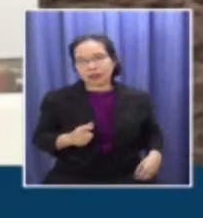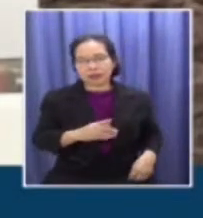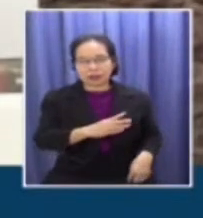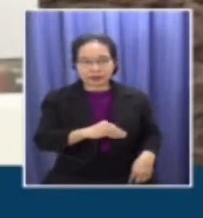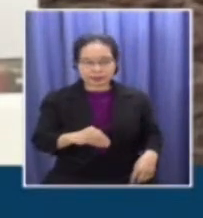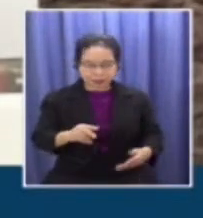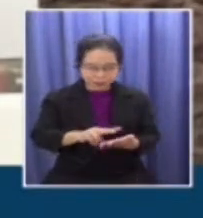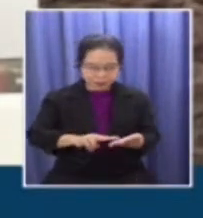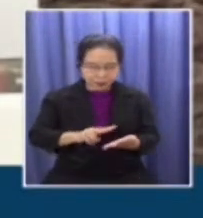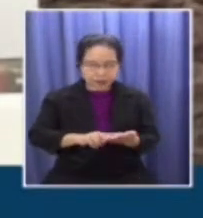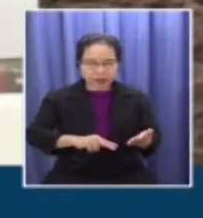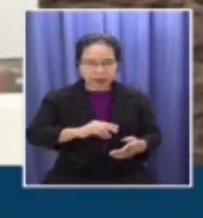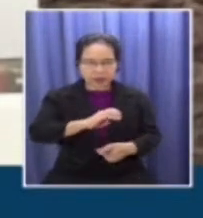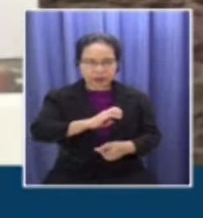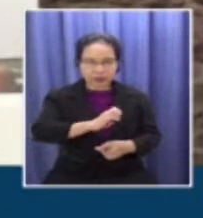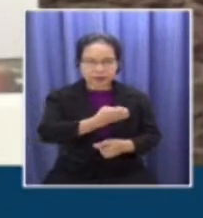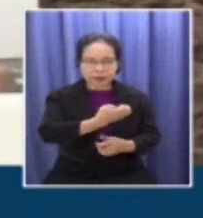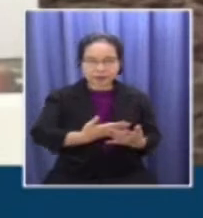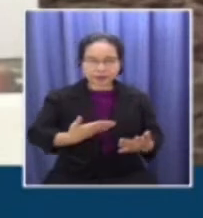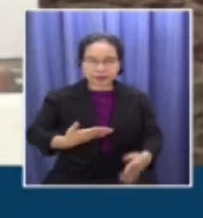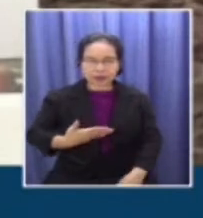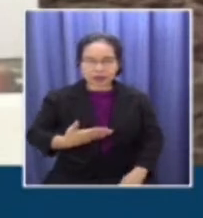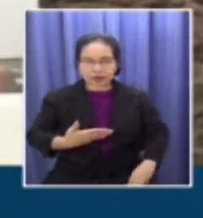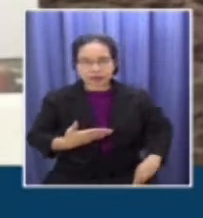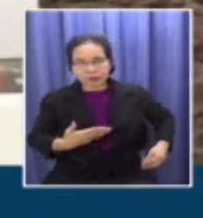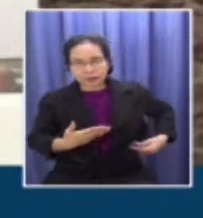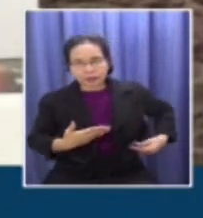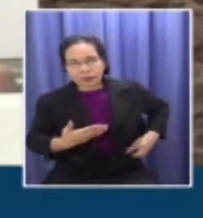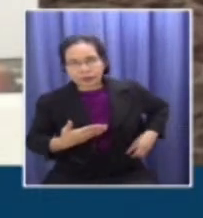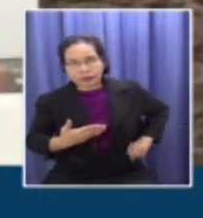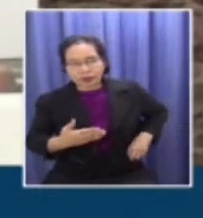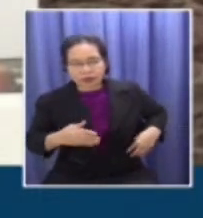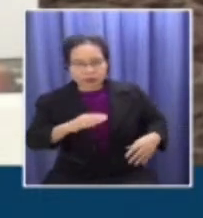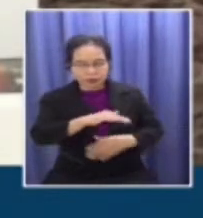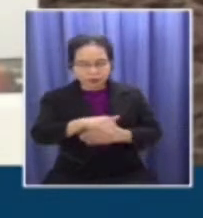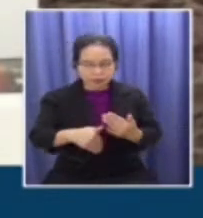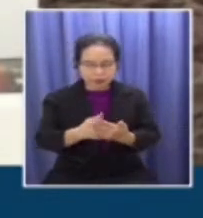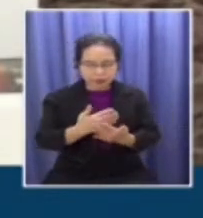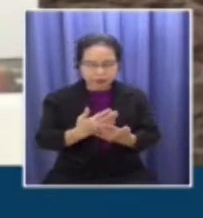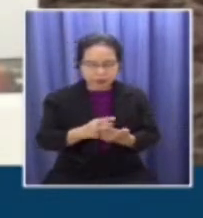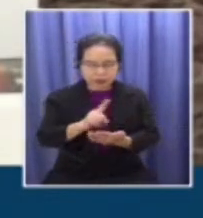akwanya sononko a ɛyɛ ɛnɛ da yɛn nsa aka.